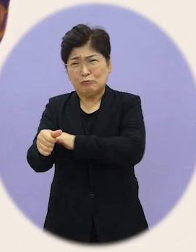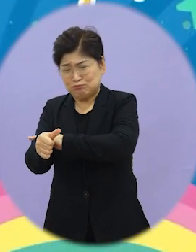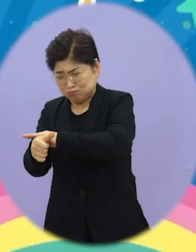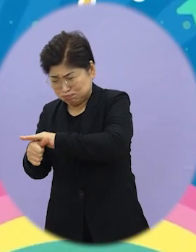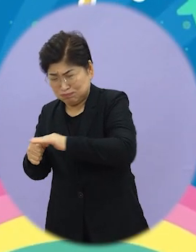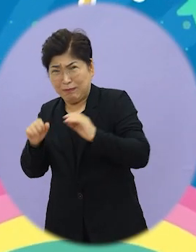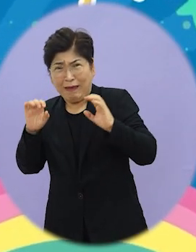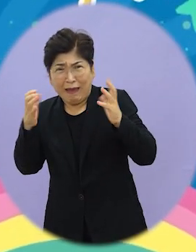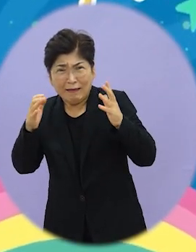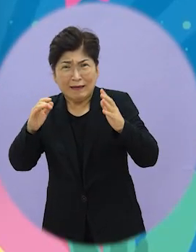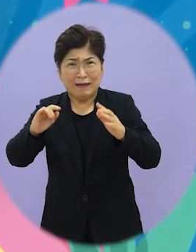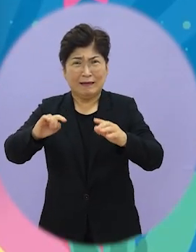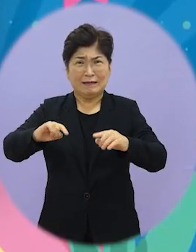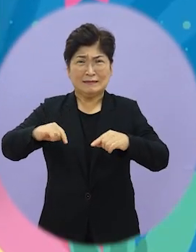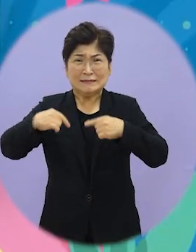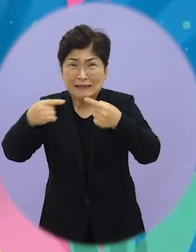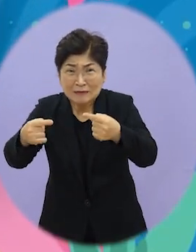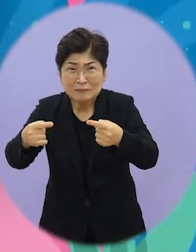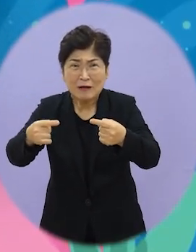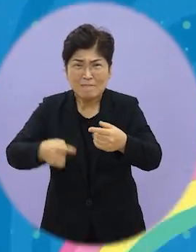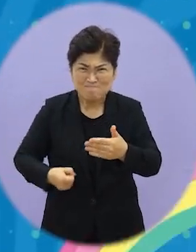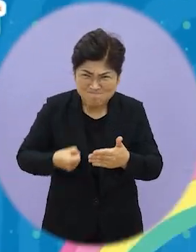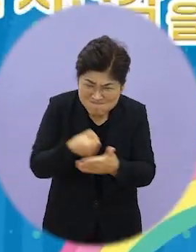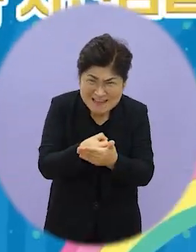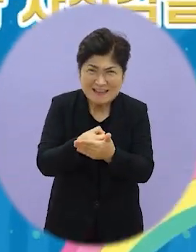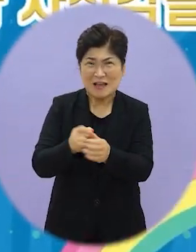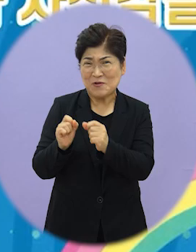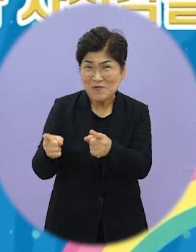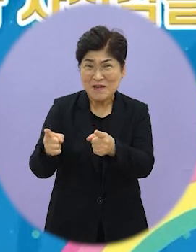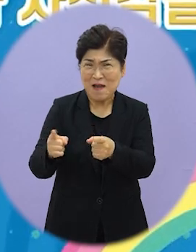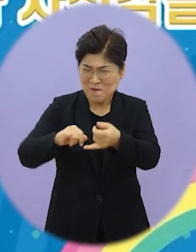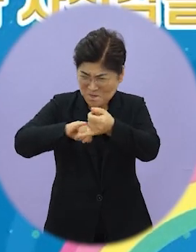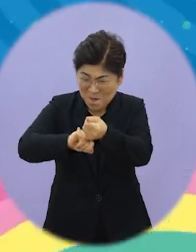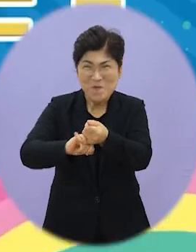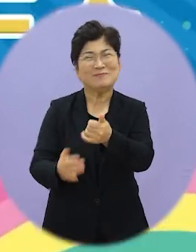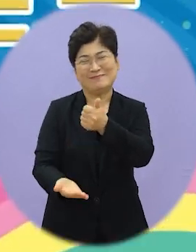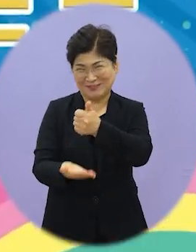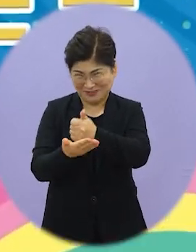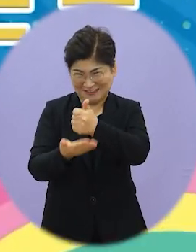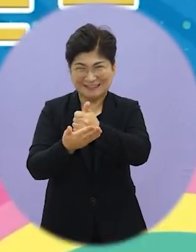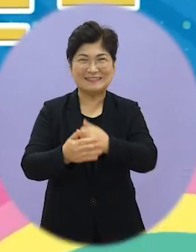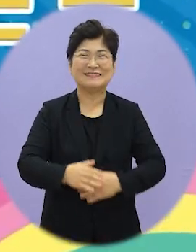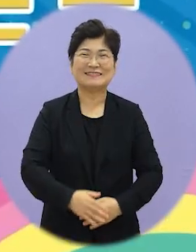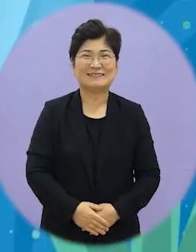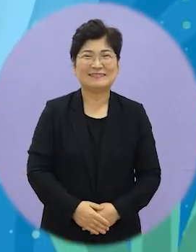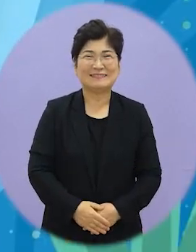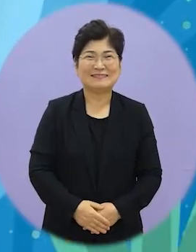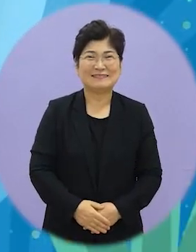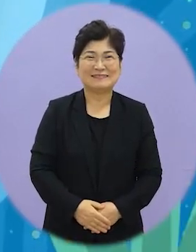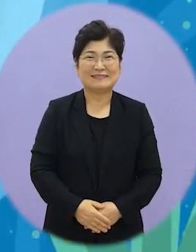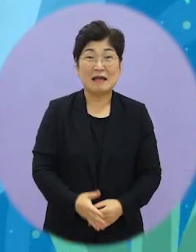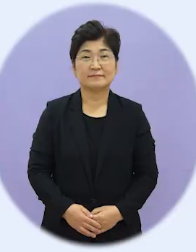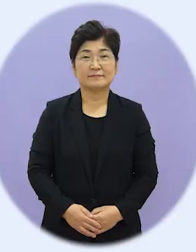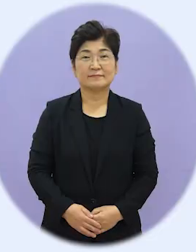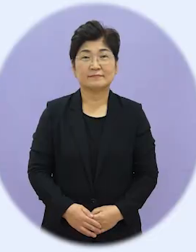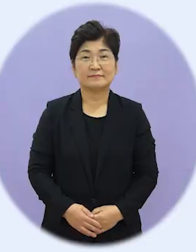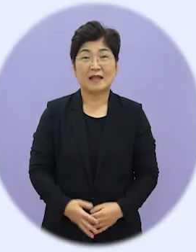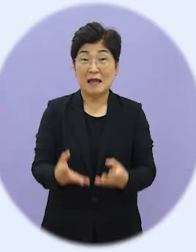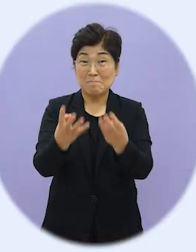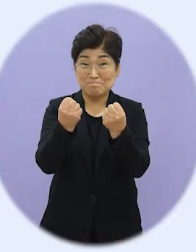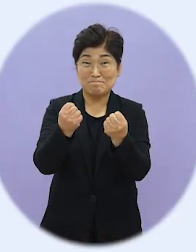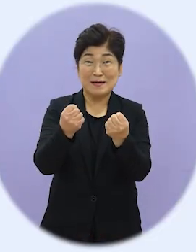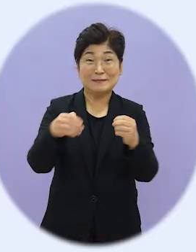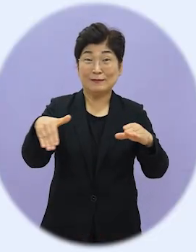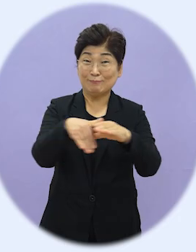있는데요. 혹시라도 틀릴까봐 자기 생각을 감추는 아이들에게 따뜻한 용기를 안겨주시는 건 어떨까요? 더